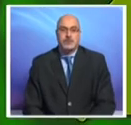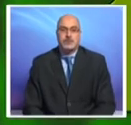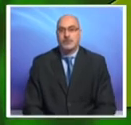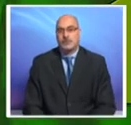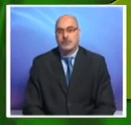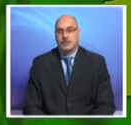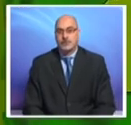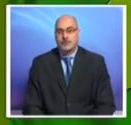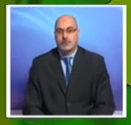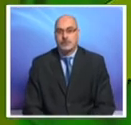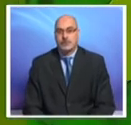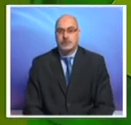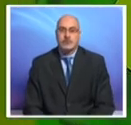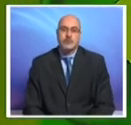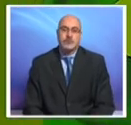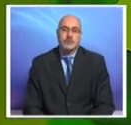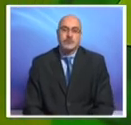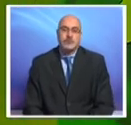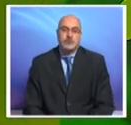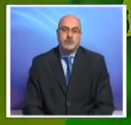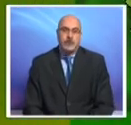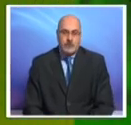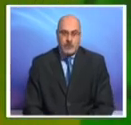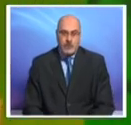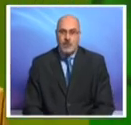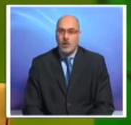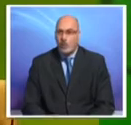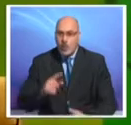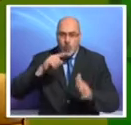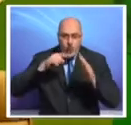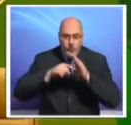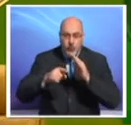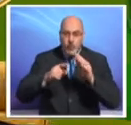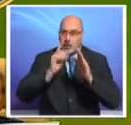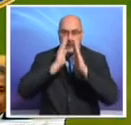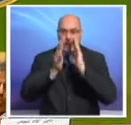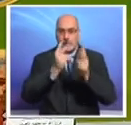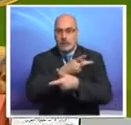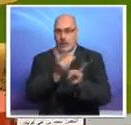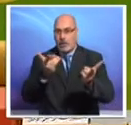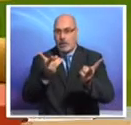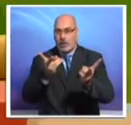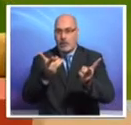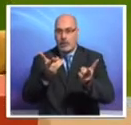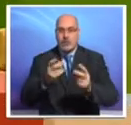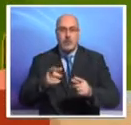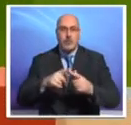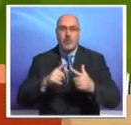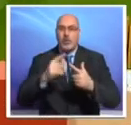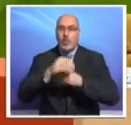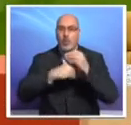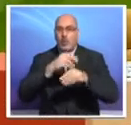وعازمون بأن تكون هذه الدورة محطة من صميم الأسلوب المباشر الصريح والتقييم الموضوعي للحال